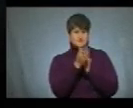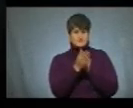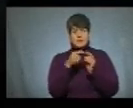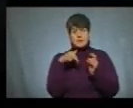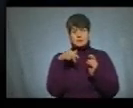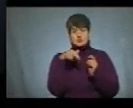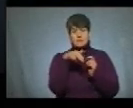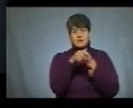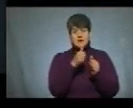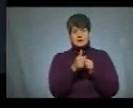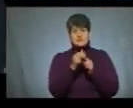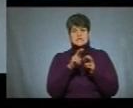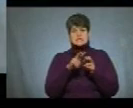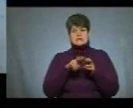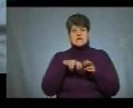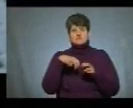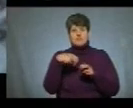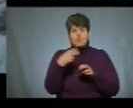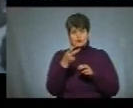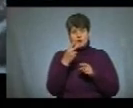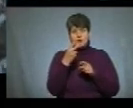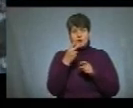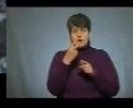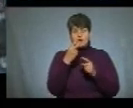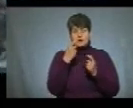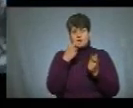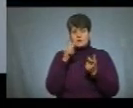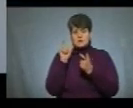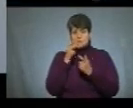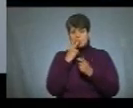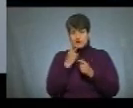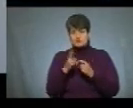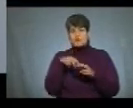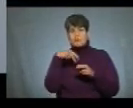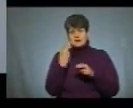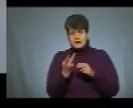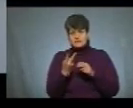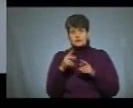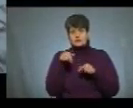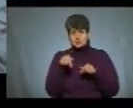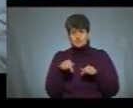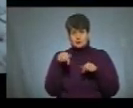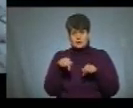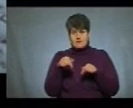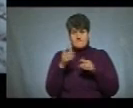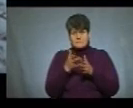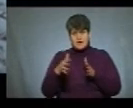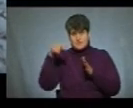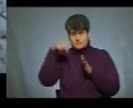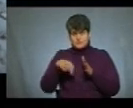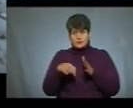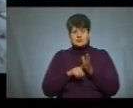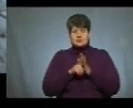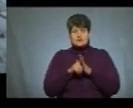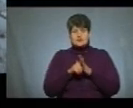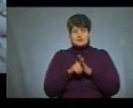пішов вперед, він зашпортується, обертаюся, бачу, як він падає спиною в ту яму. Я вскочив туди до нього, хотів допомогти, він почав